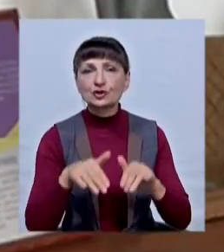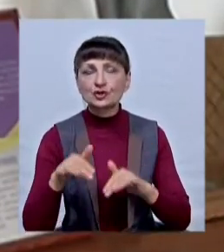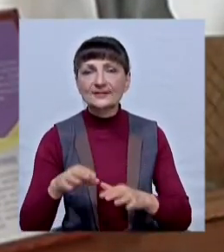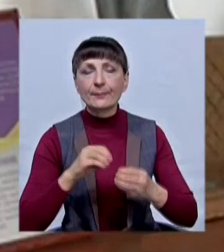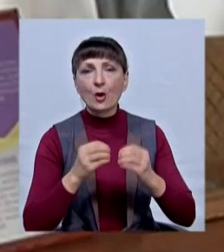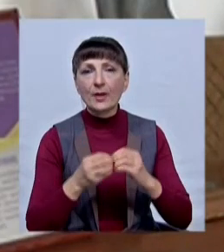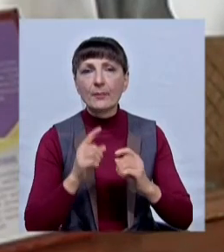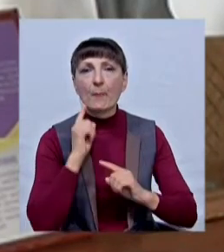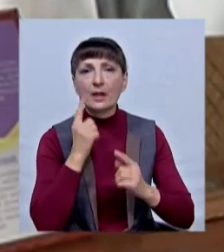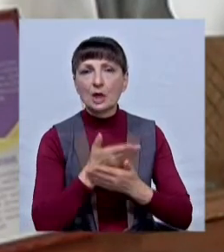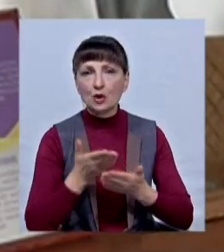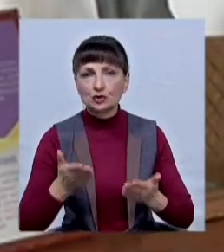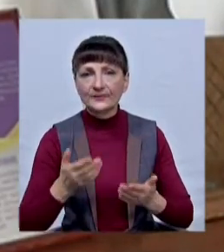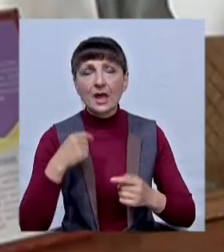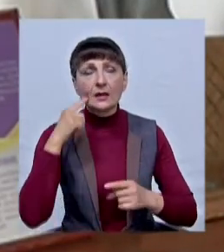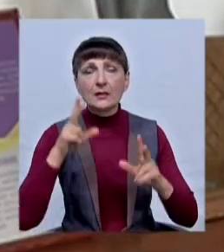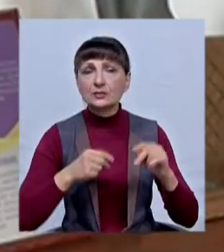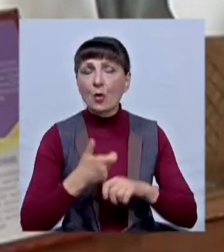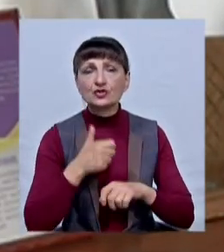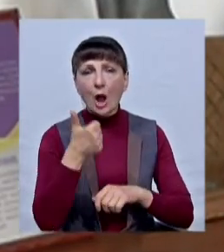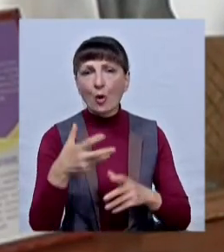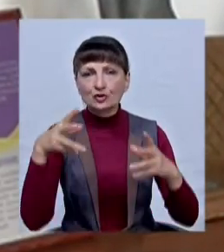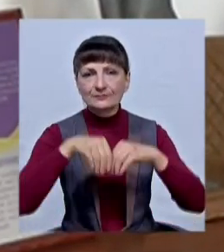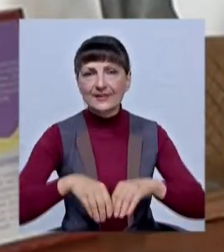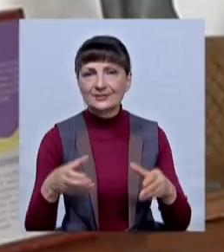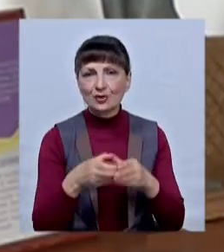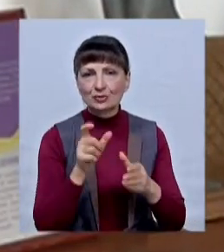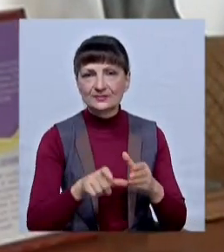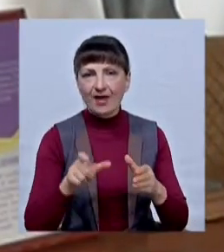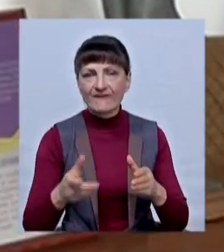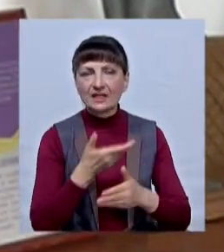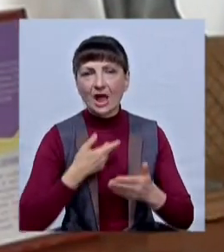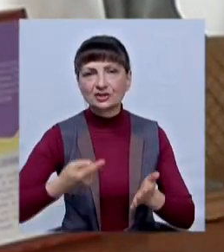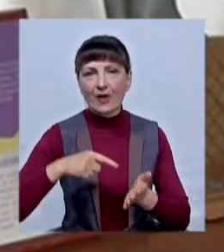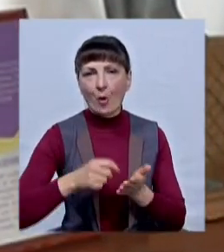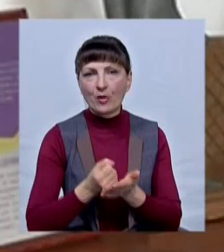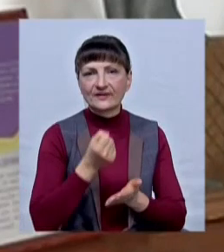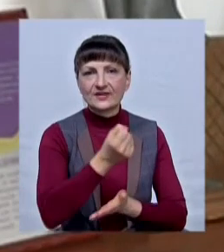проблемы молодежи. Я думаю, надеюсь, очень хороший состав от нашего города